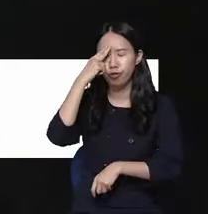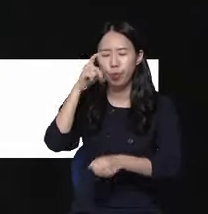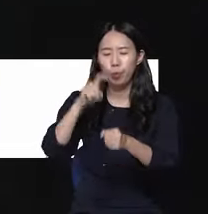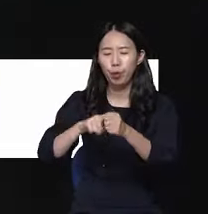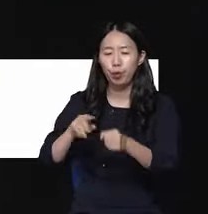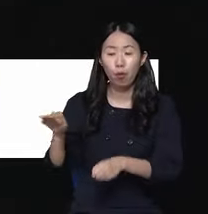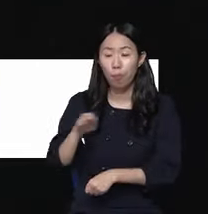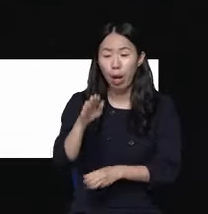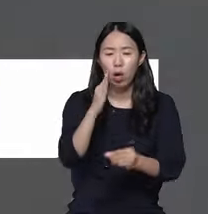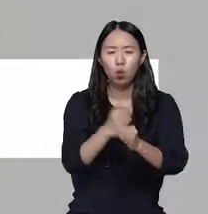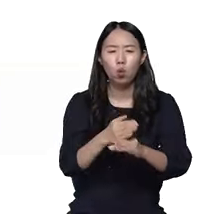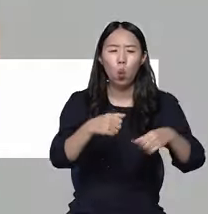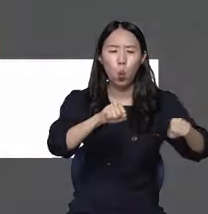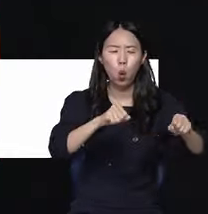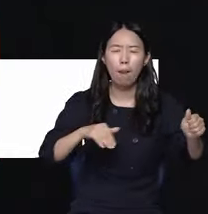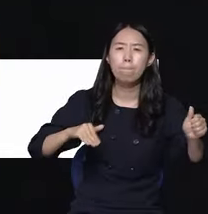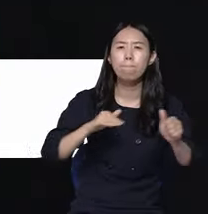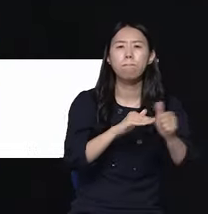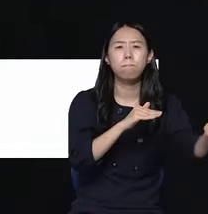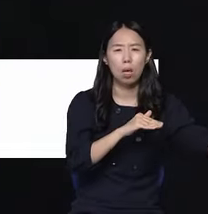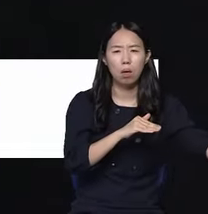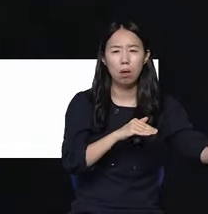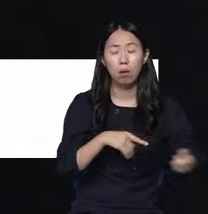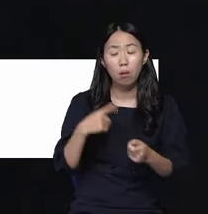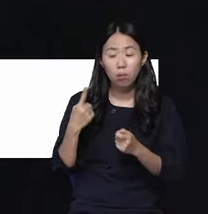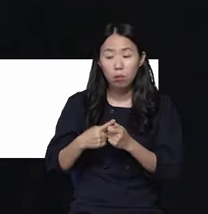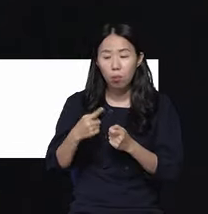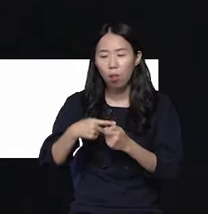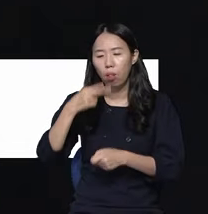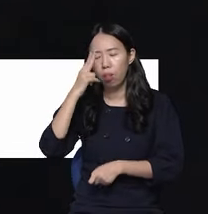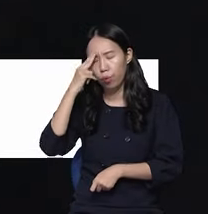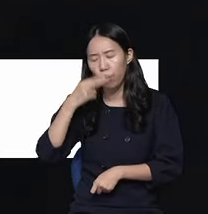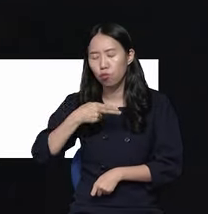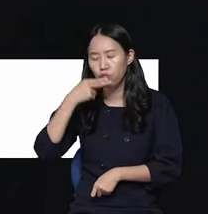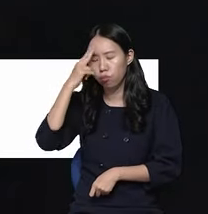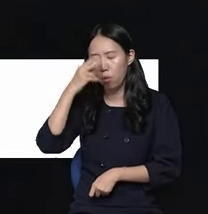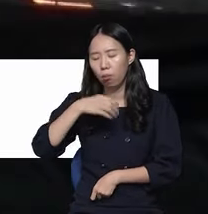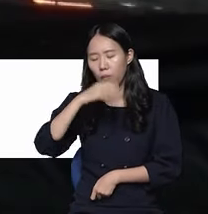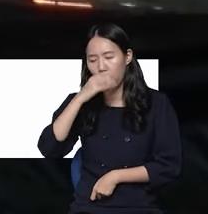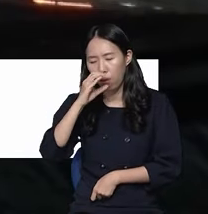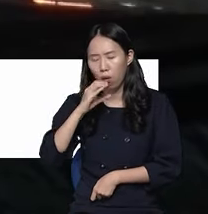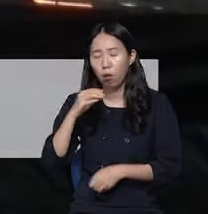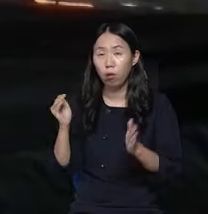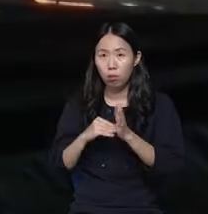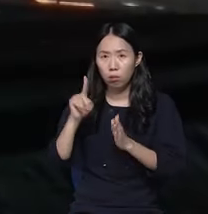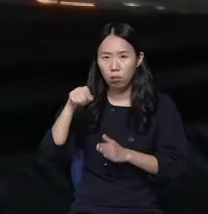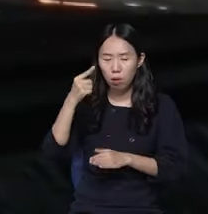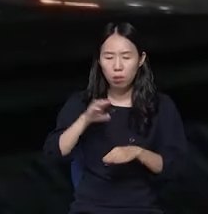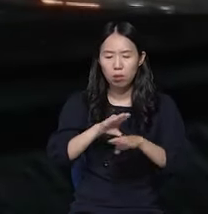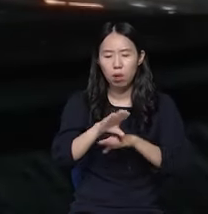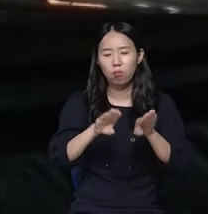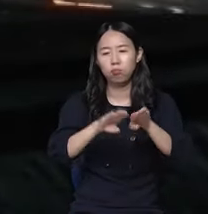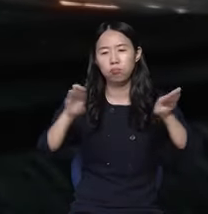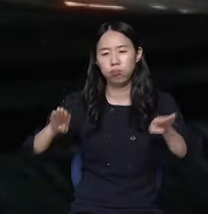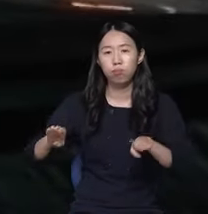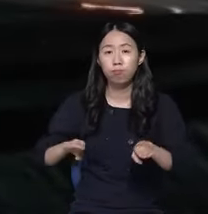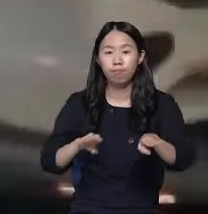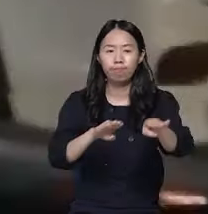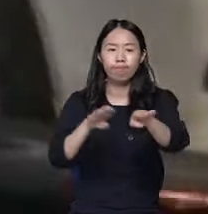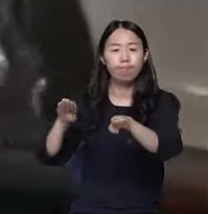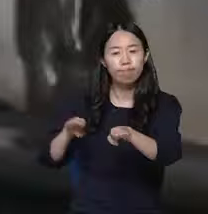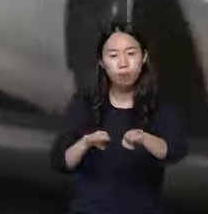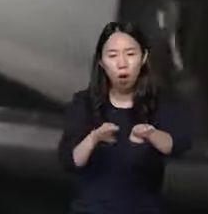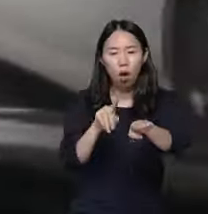확인됐습니다. 김 씨 일행은 1차를 마치고 2차를 가기 위해 차량 두 대에 나눠 타고 움직였고